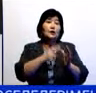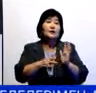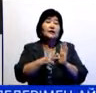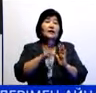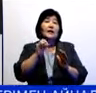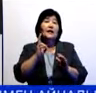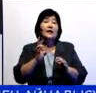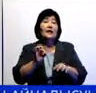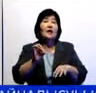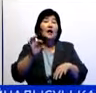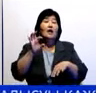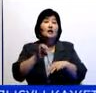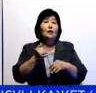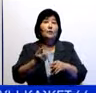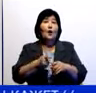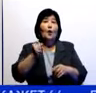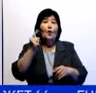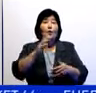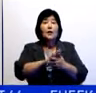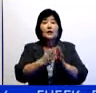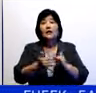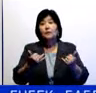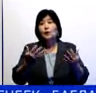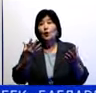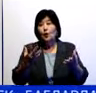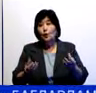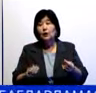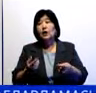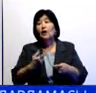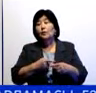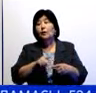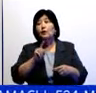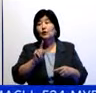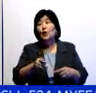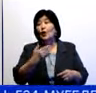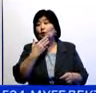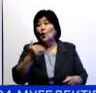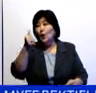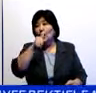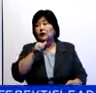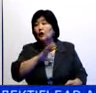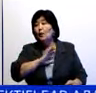кене шағу фактілерінің ішінде 11 жағдай бүгінгі күні. Бұл соңғы жылдары